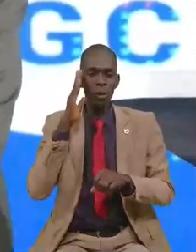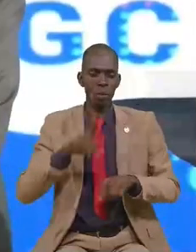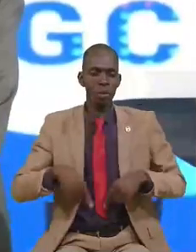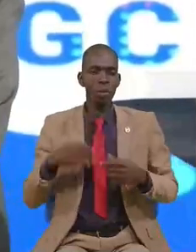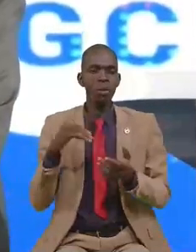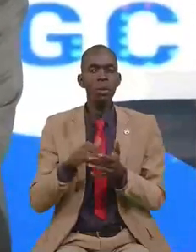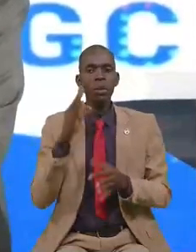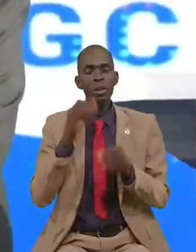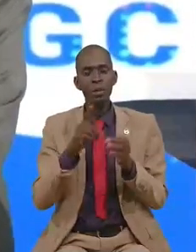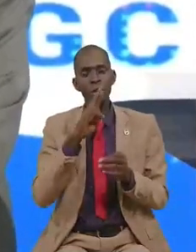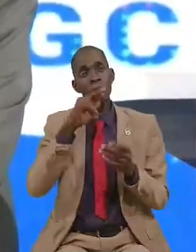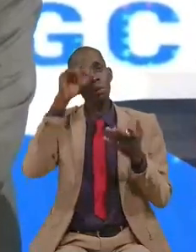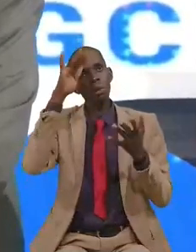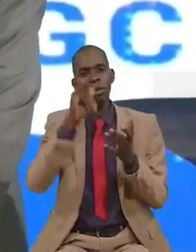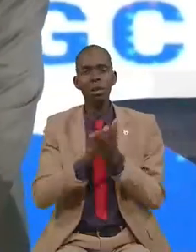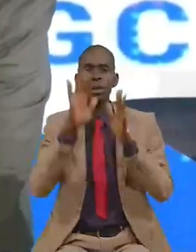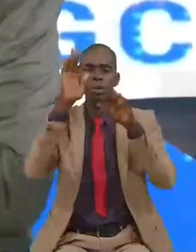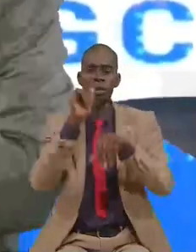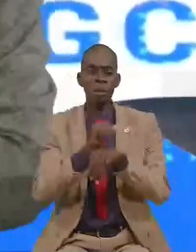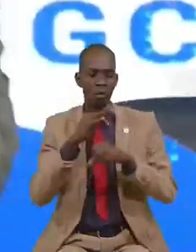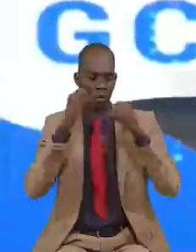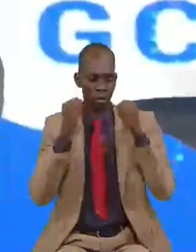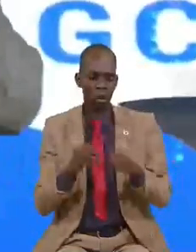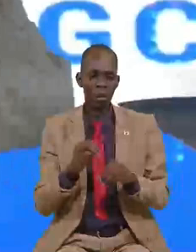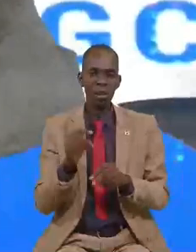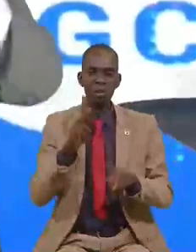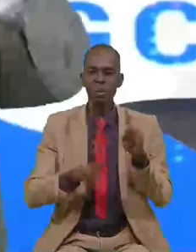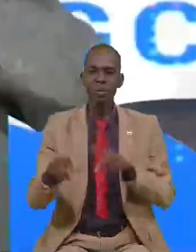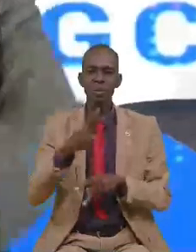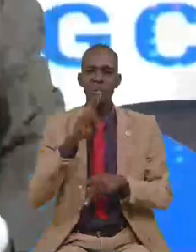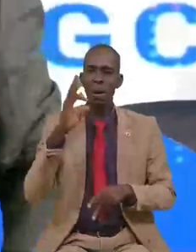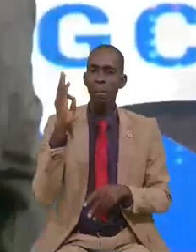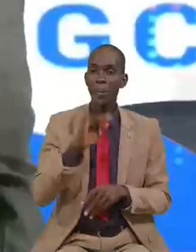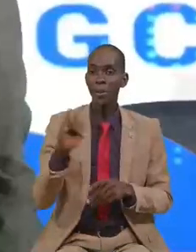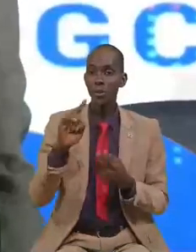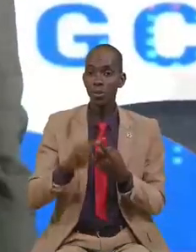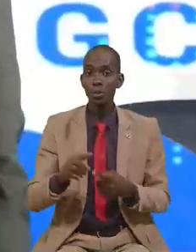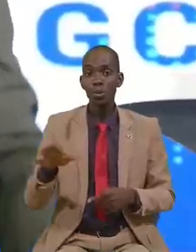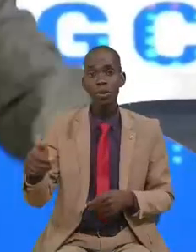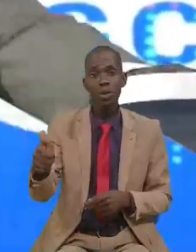espères ce miracle de force dans la vie de ceux à qui tu prêches, toi-même,